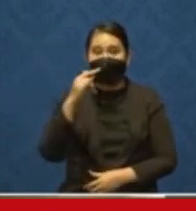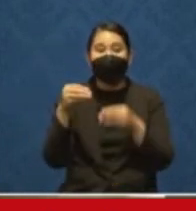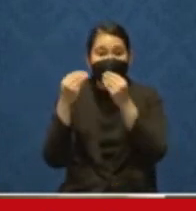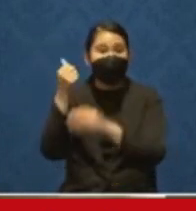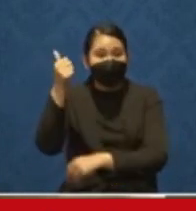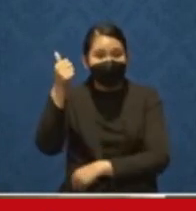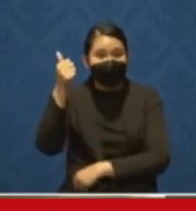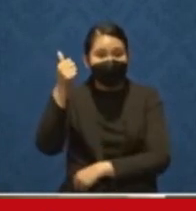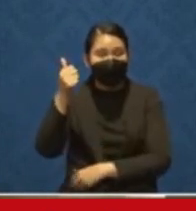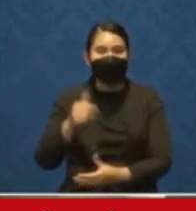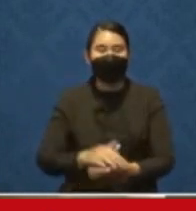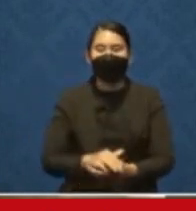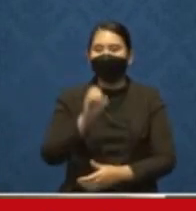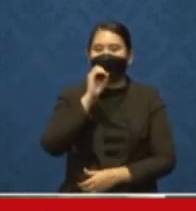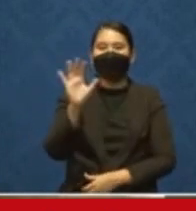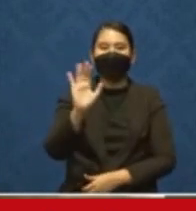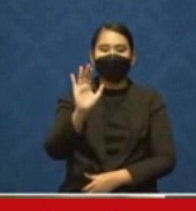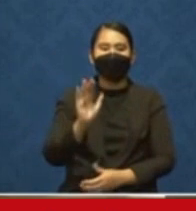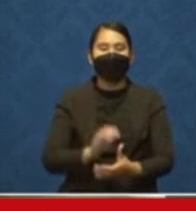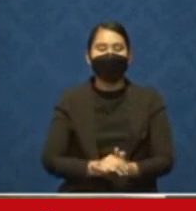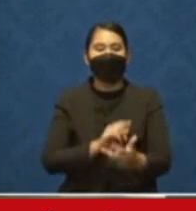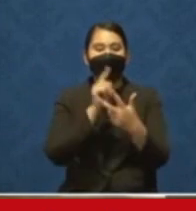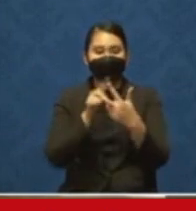อุ้ยทำไมให้ใครเขาเข้ามา